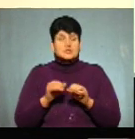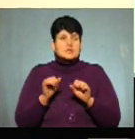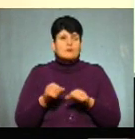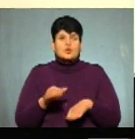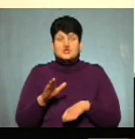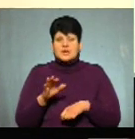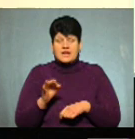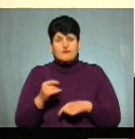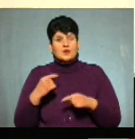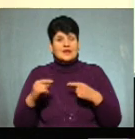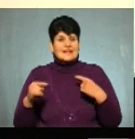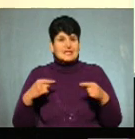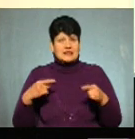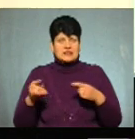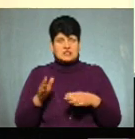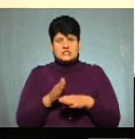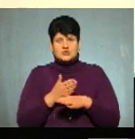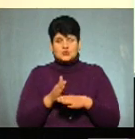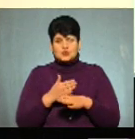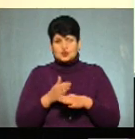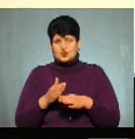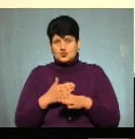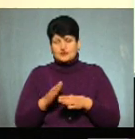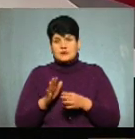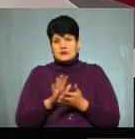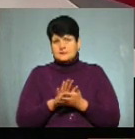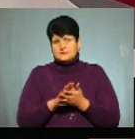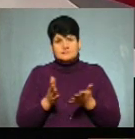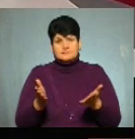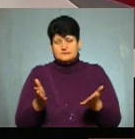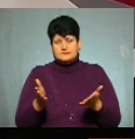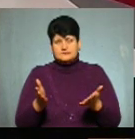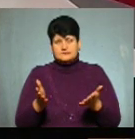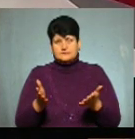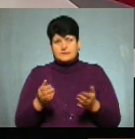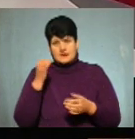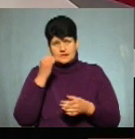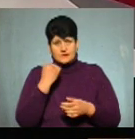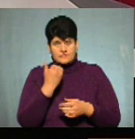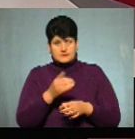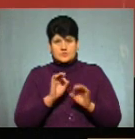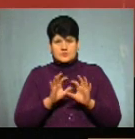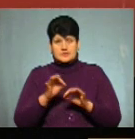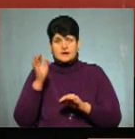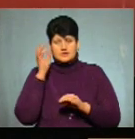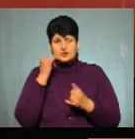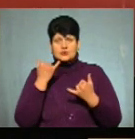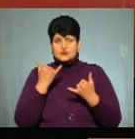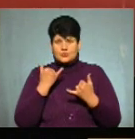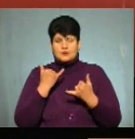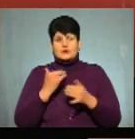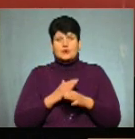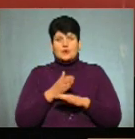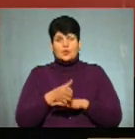і інші якісь сортувати відходи. Тож я дякую вам за роз'яснення. Я нагадаю, що сьогодні гостем